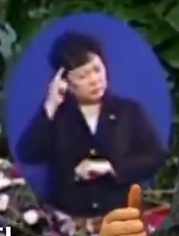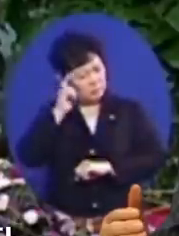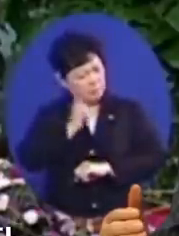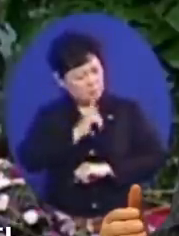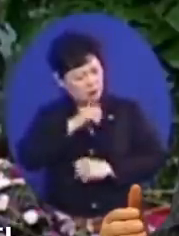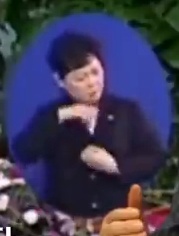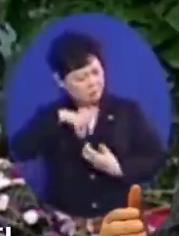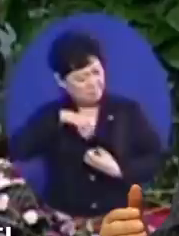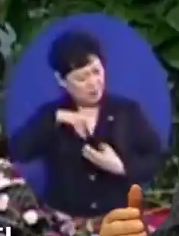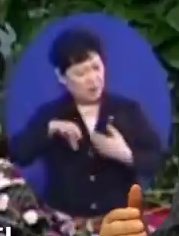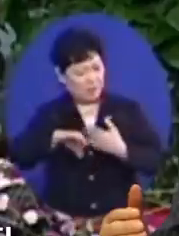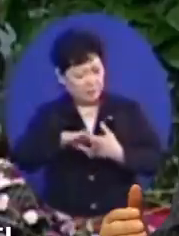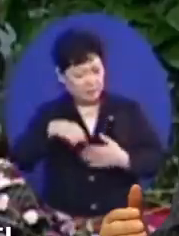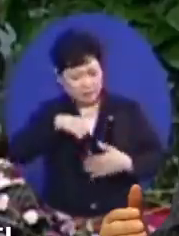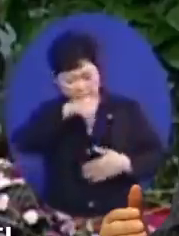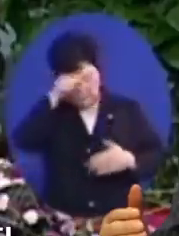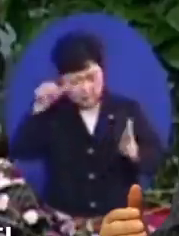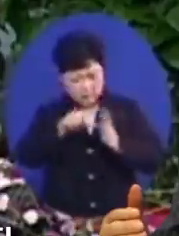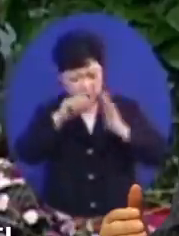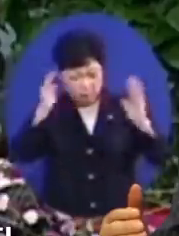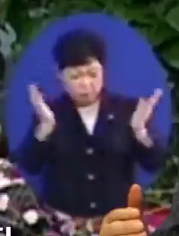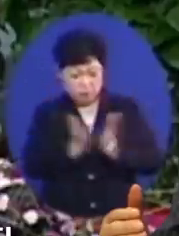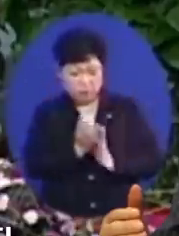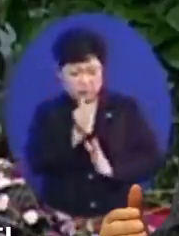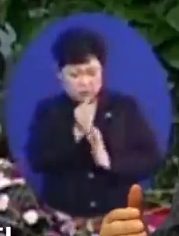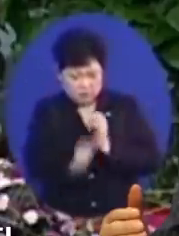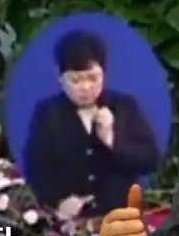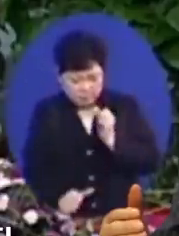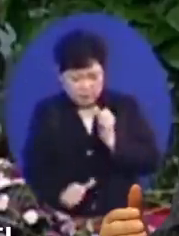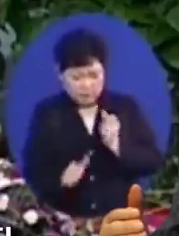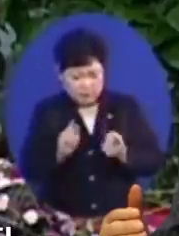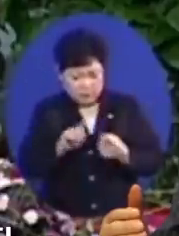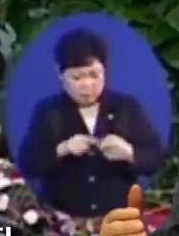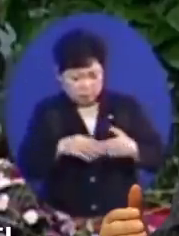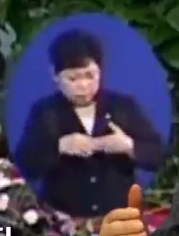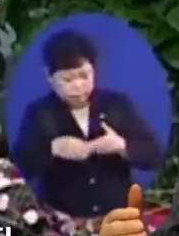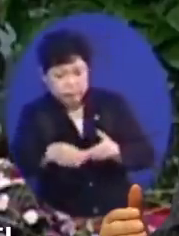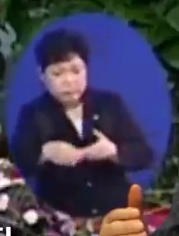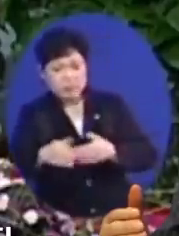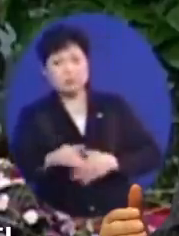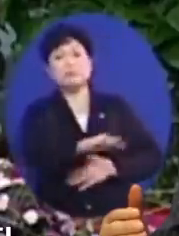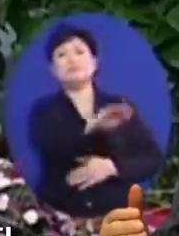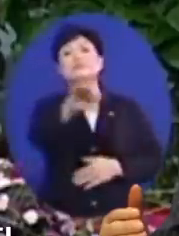내 인생 전체의 기구가 실패하는 쪽으로 이끌어간다는 것입니다. 우리